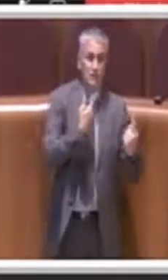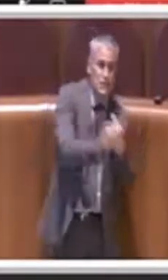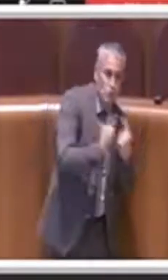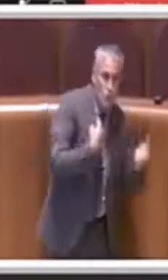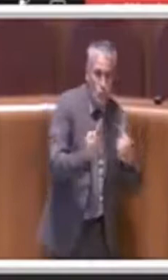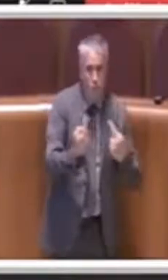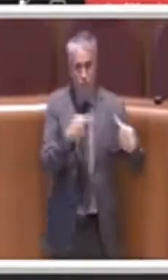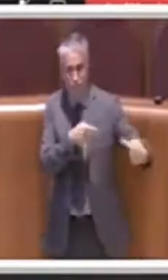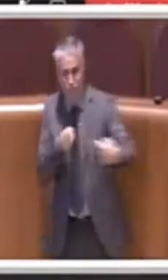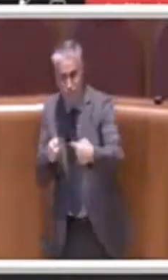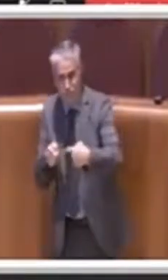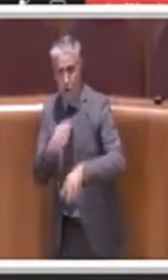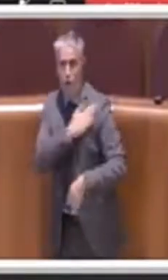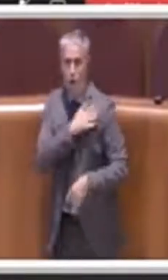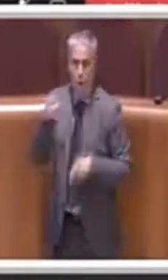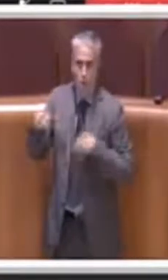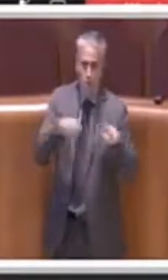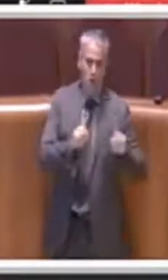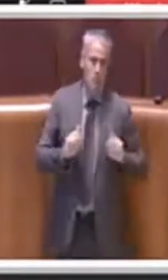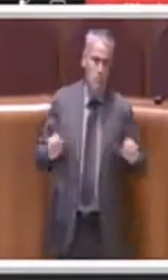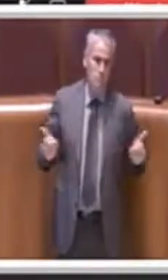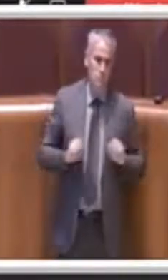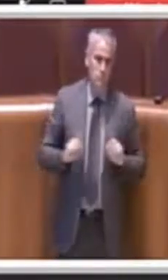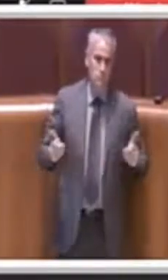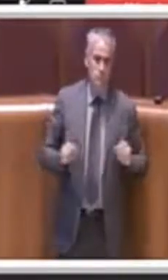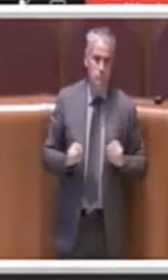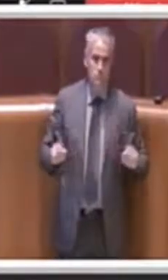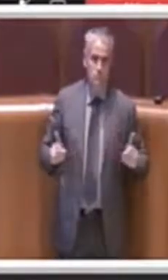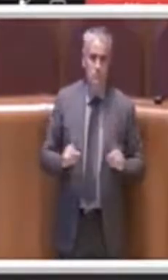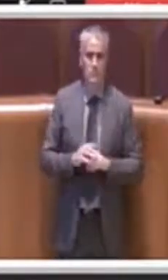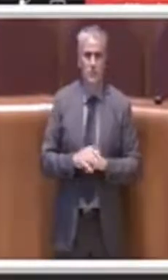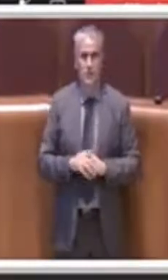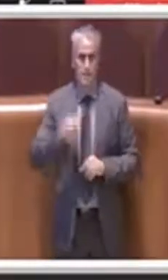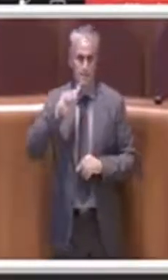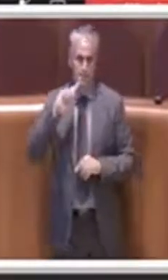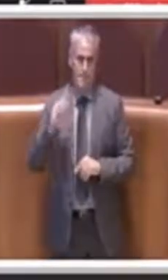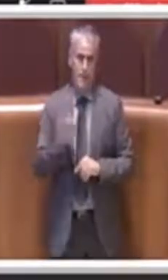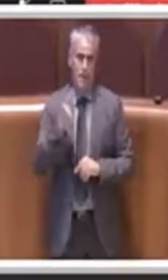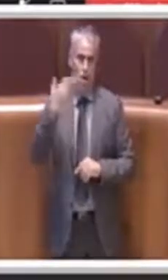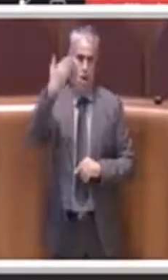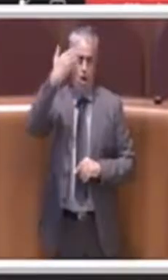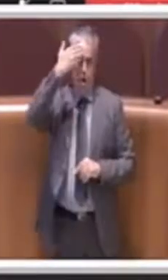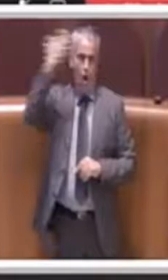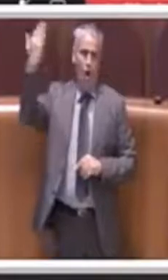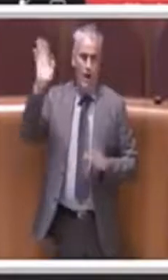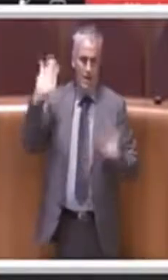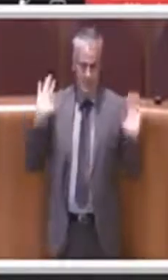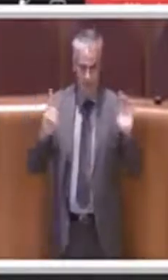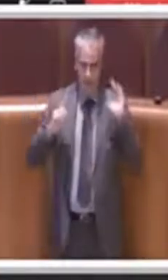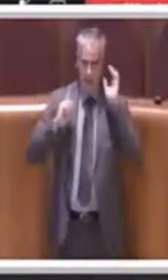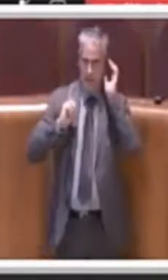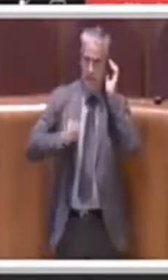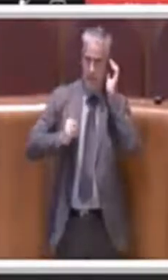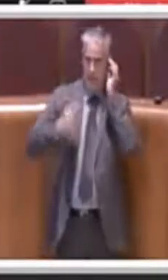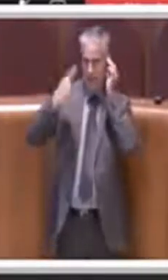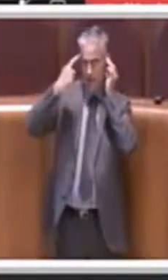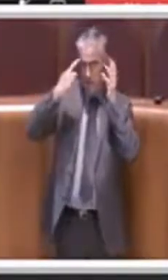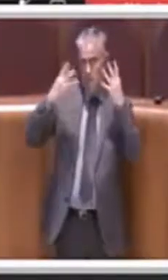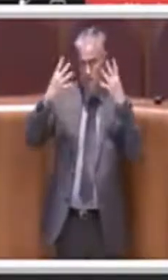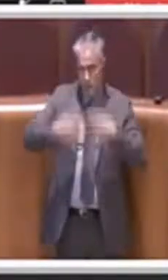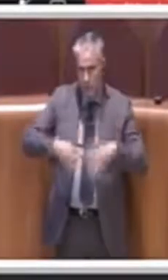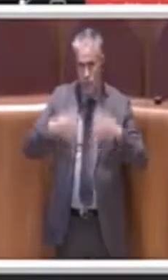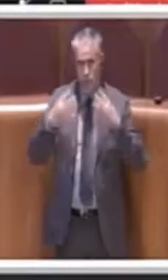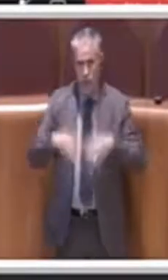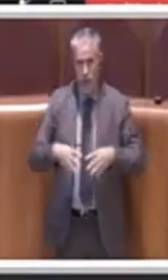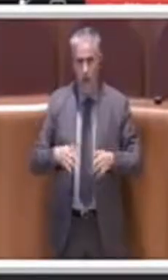dito altro, ma è cerchiamo anche di essere onesti intellettualmente, andiamolo a riconoscere che effettivamente